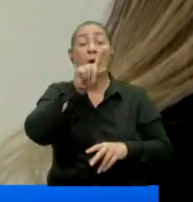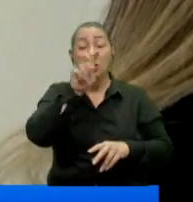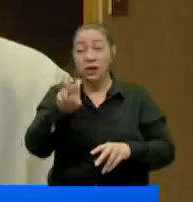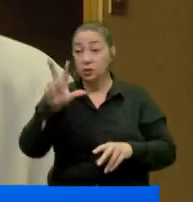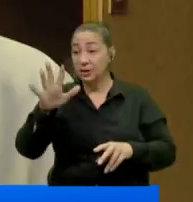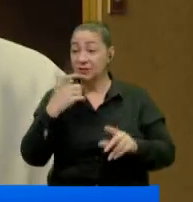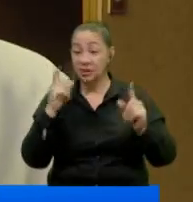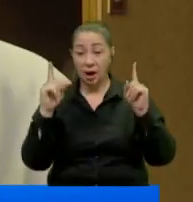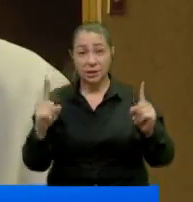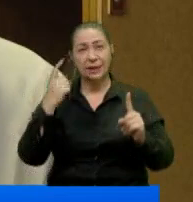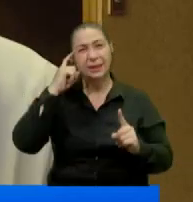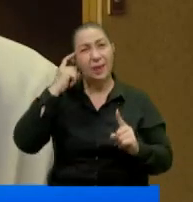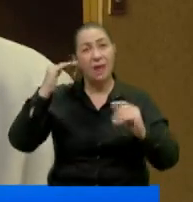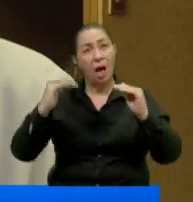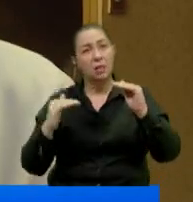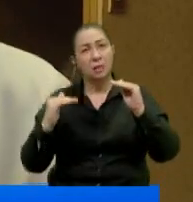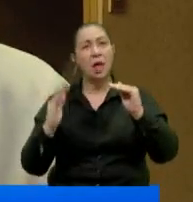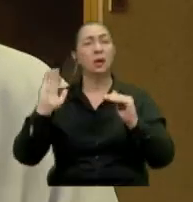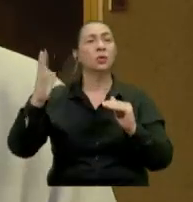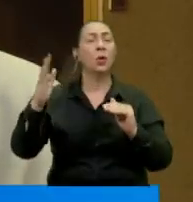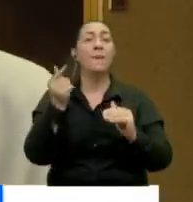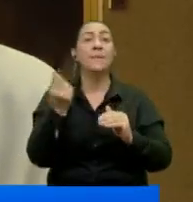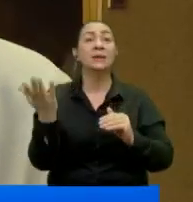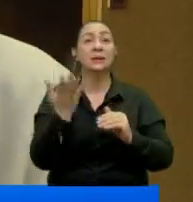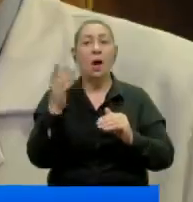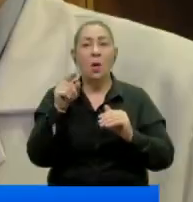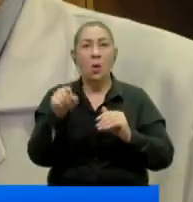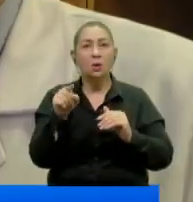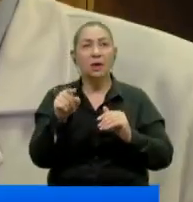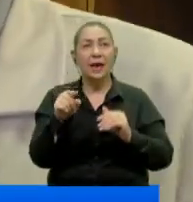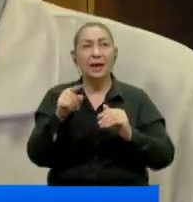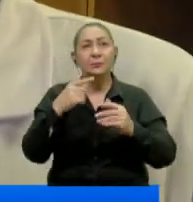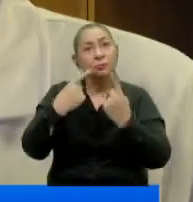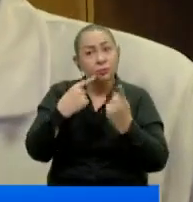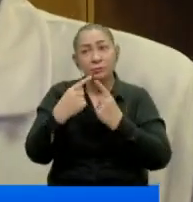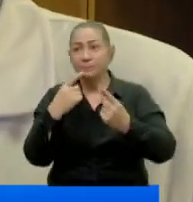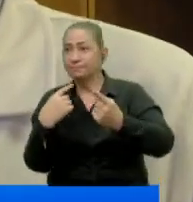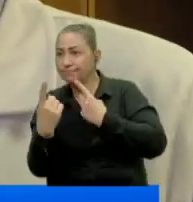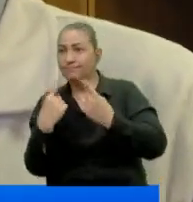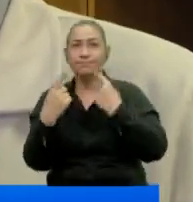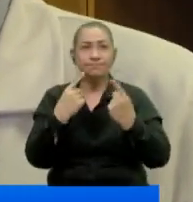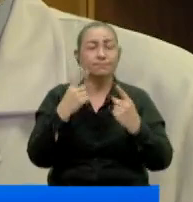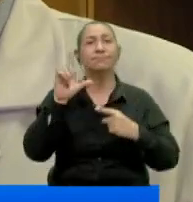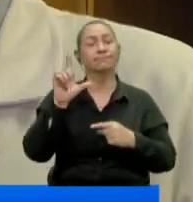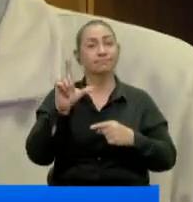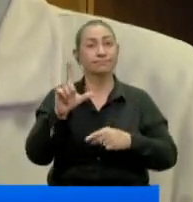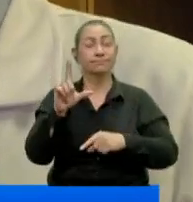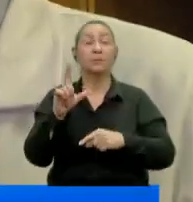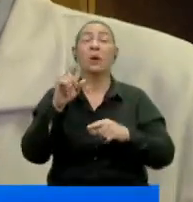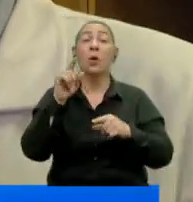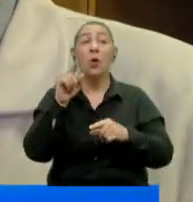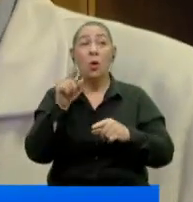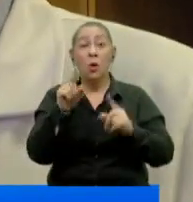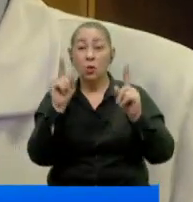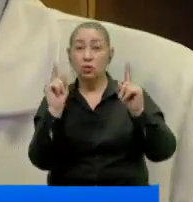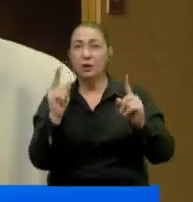yaş arası tahminlerimizin altında gidiyor. Biraz daha o noktada ikna etmek gerekecek herhalde aşıya ulaşmada. Çünkü o kuşak